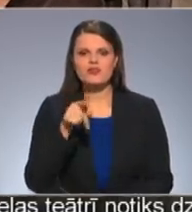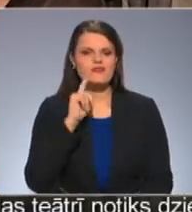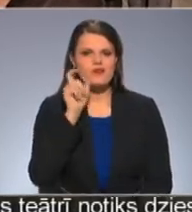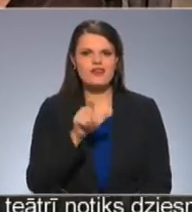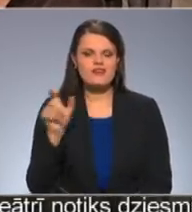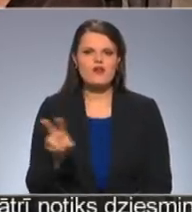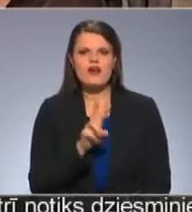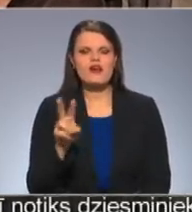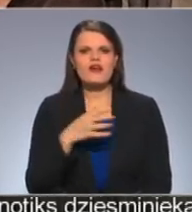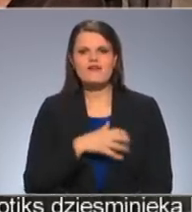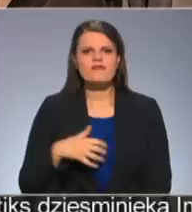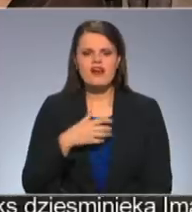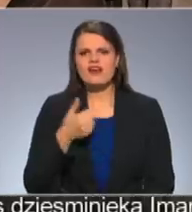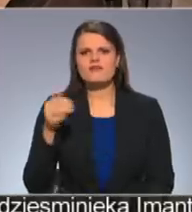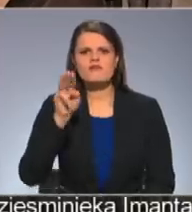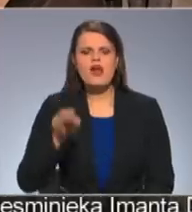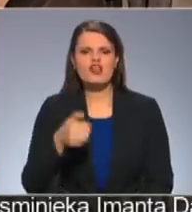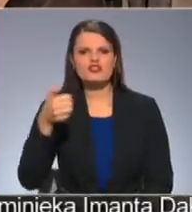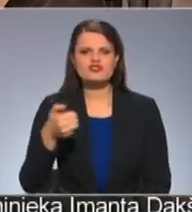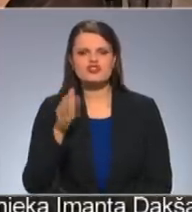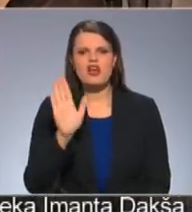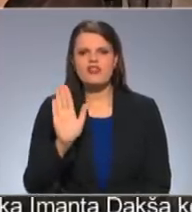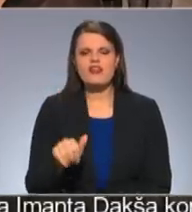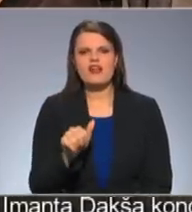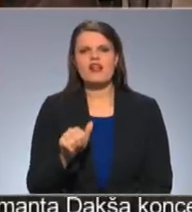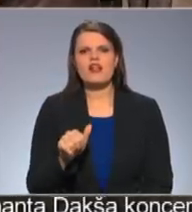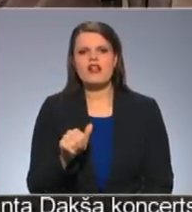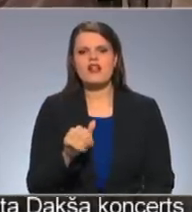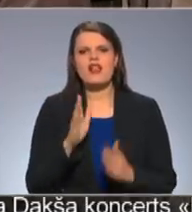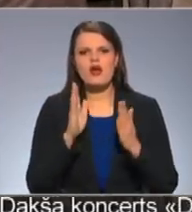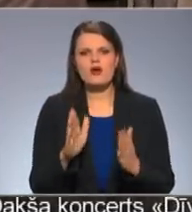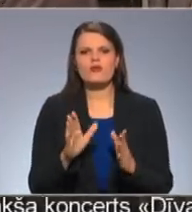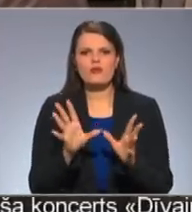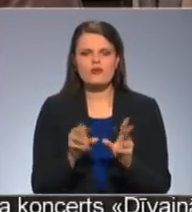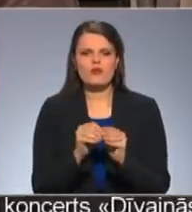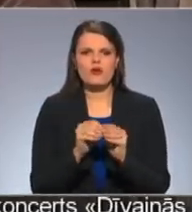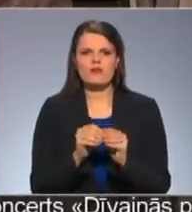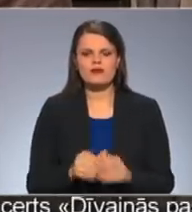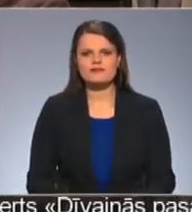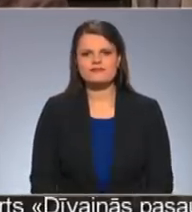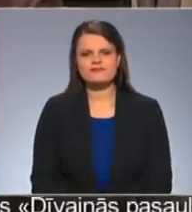нужны месяцы и годы, чтобы притереться, и пункт четвертый. Стоп, что?